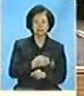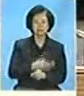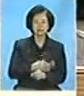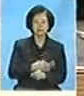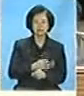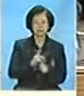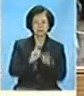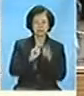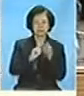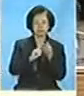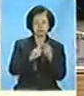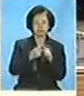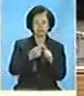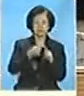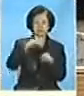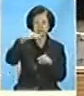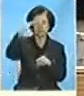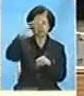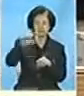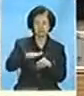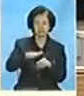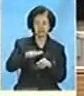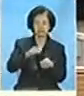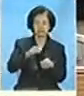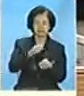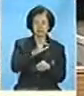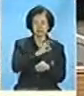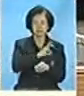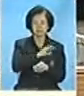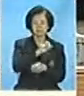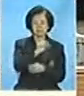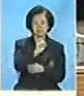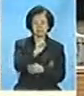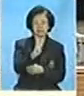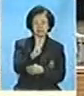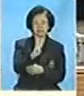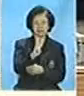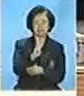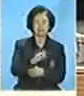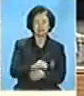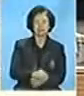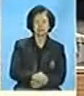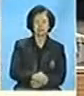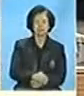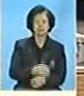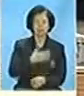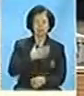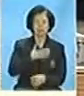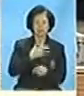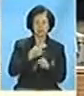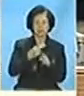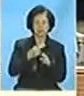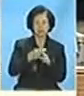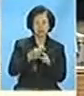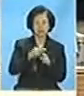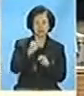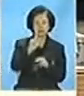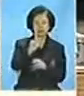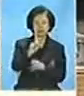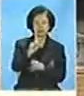เพื่อนๆพี่ๆน้องๆสมาชิกวุฒิสภาผมนายกฤตอาทิตย์